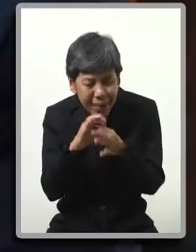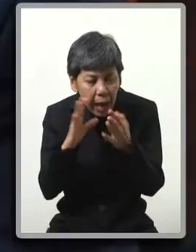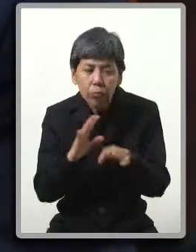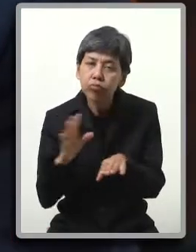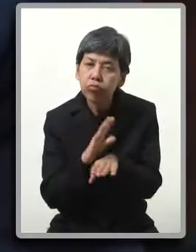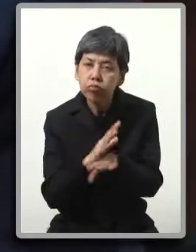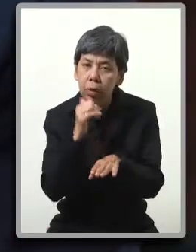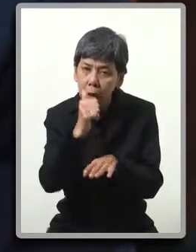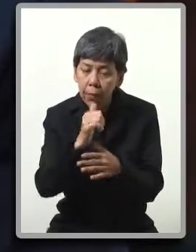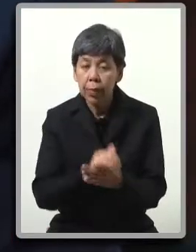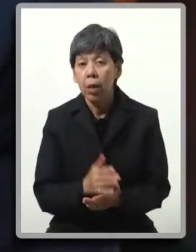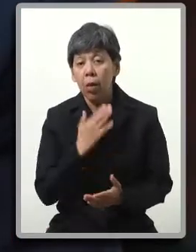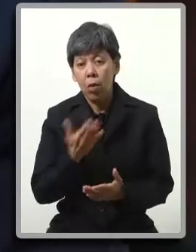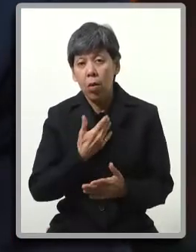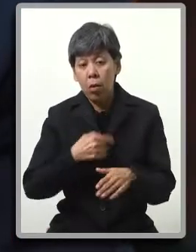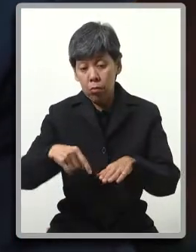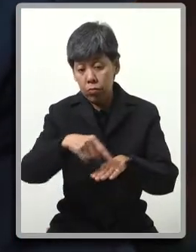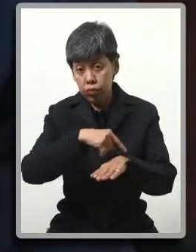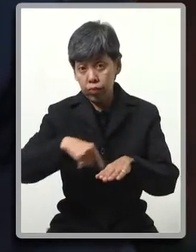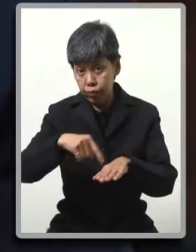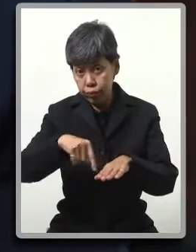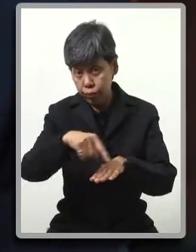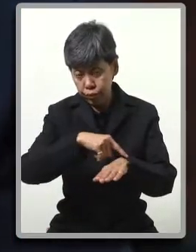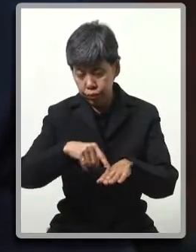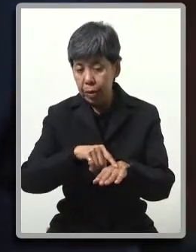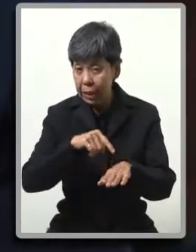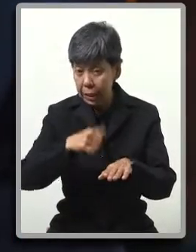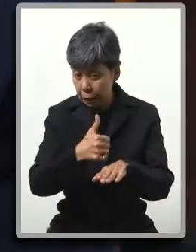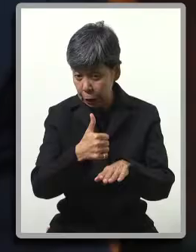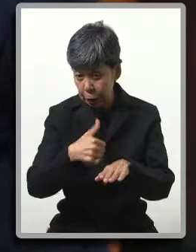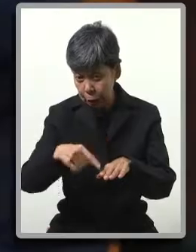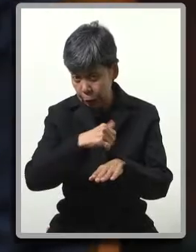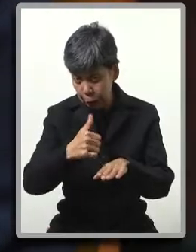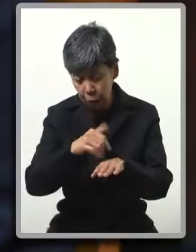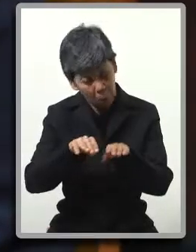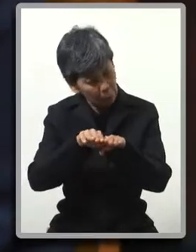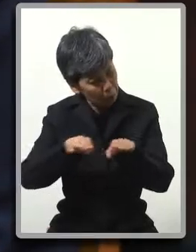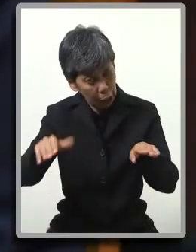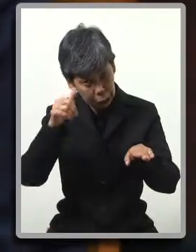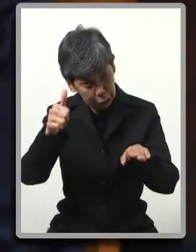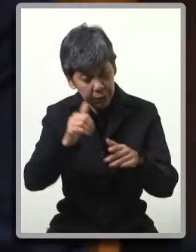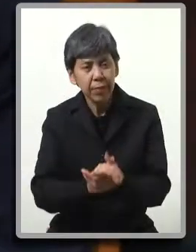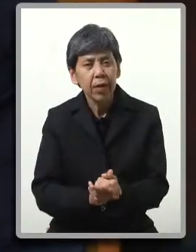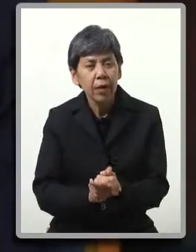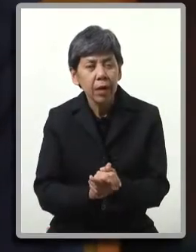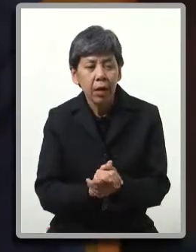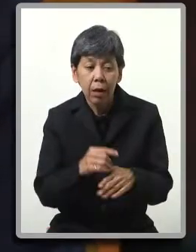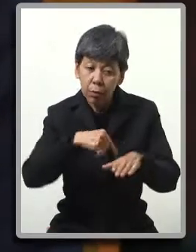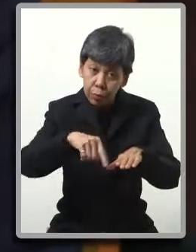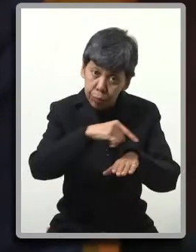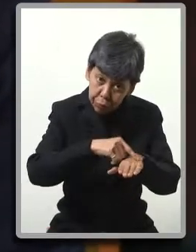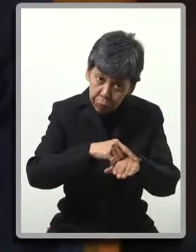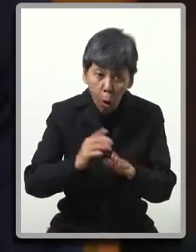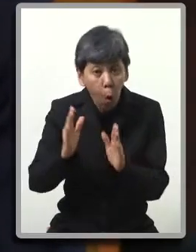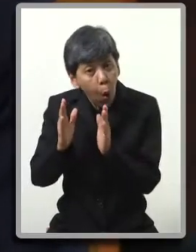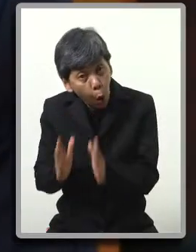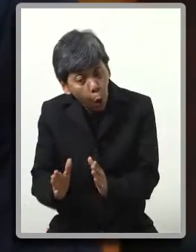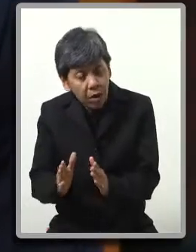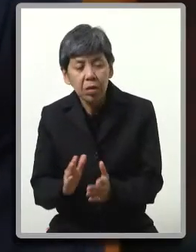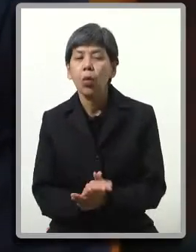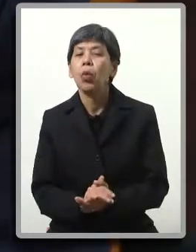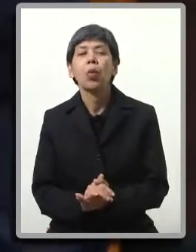ดังนั้นถ้าคุณภาพของคุณเทียบเท่ามาตรฐานสแตนดาร์ดทั้งซอฟต์แวร์และฮาร์ดแวร ์